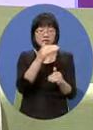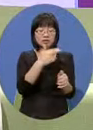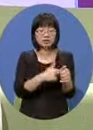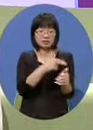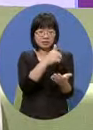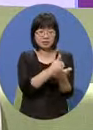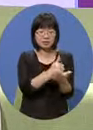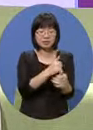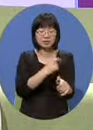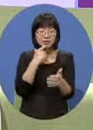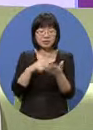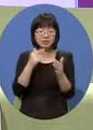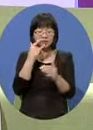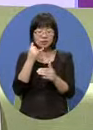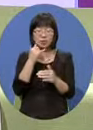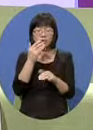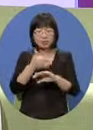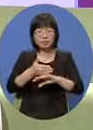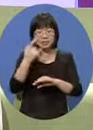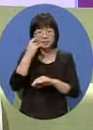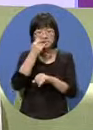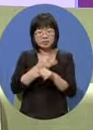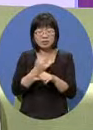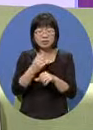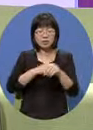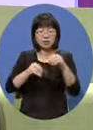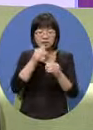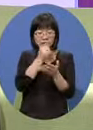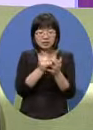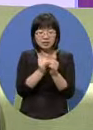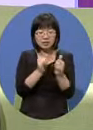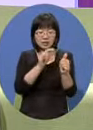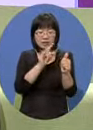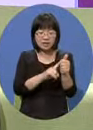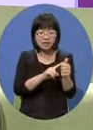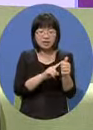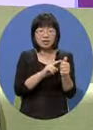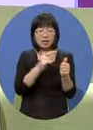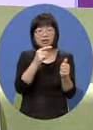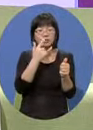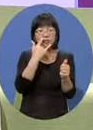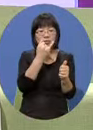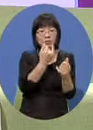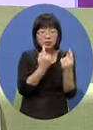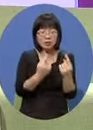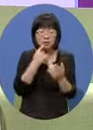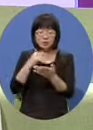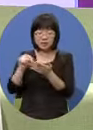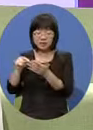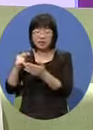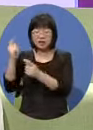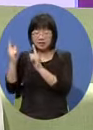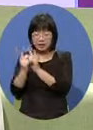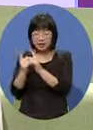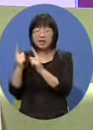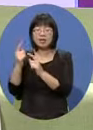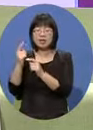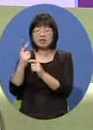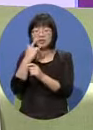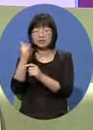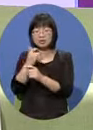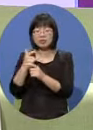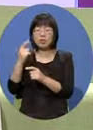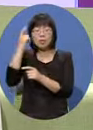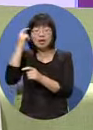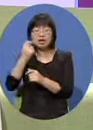피해자 부모가 고마워할 것 같은데 오히려 가해자 부모보다 피해자 부모님께서 왜 신고했냐고 화를 내시는 경우들이 많이 있어요. 그래서 그런